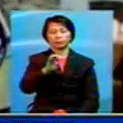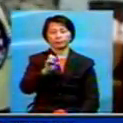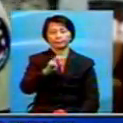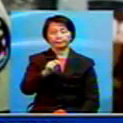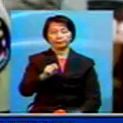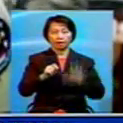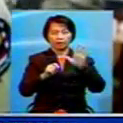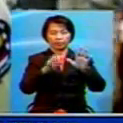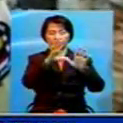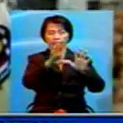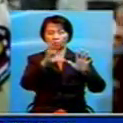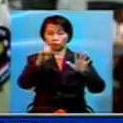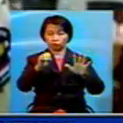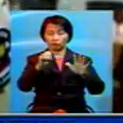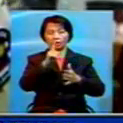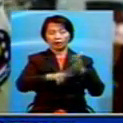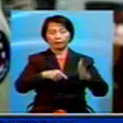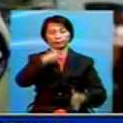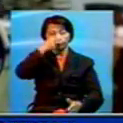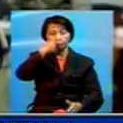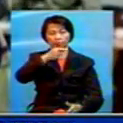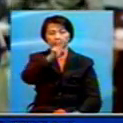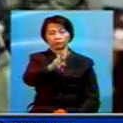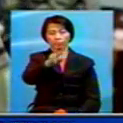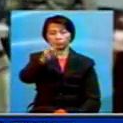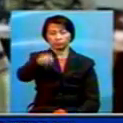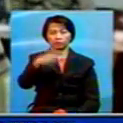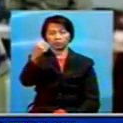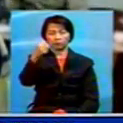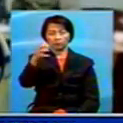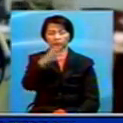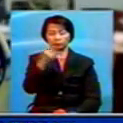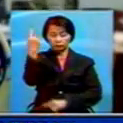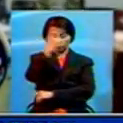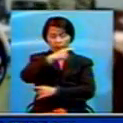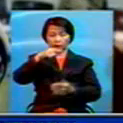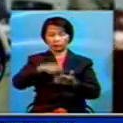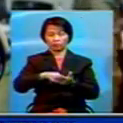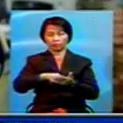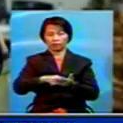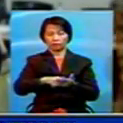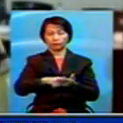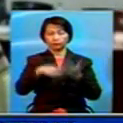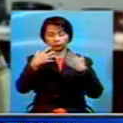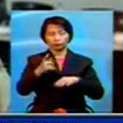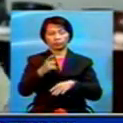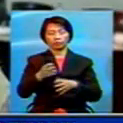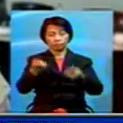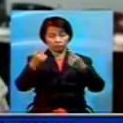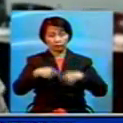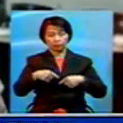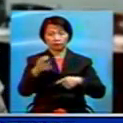nantikan apa yang dilafazkan pada 22 Oktober dan hari ini telah di tunaikan